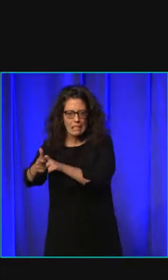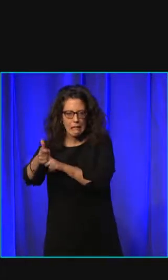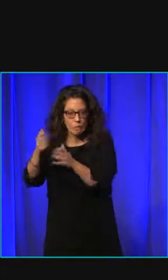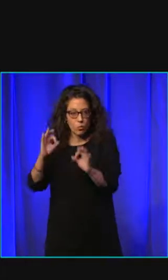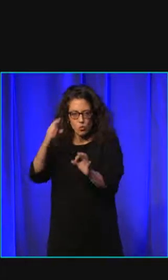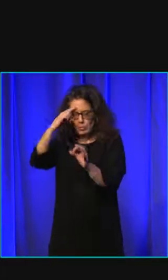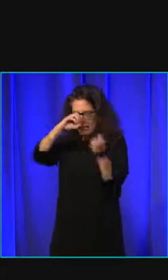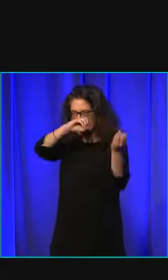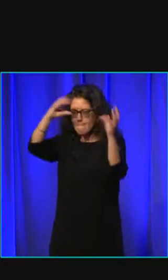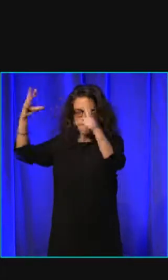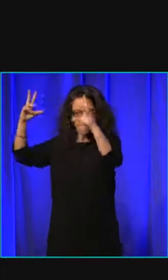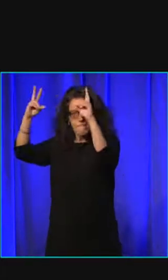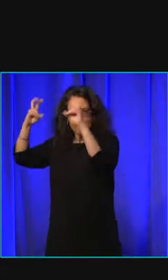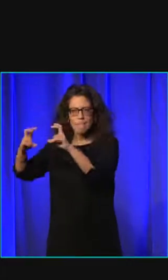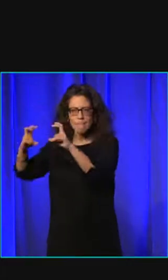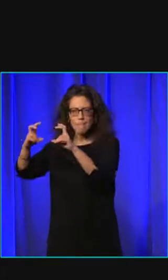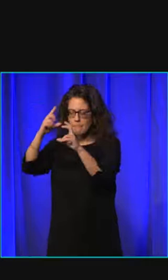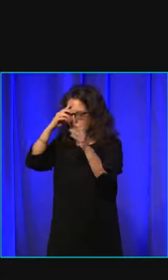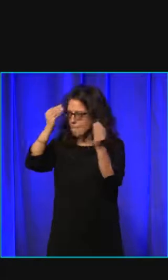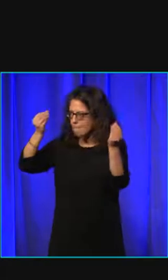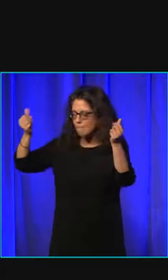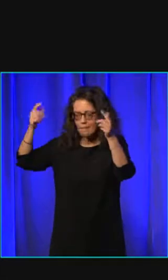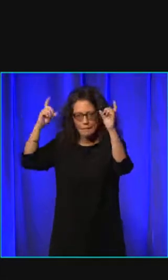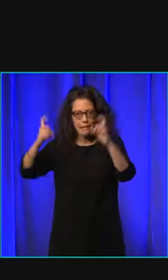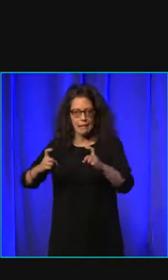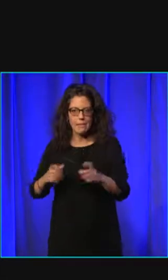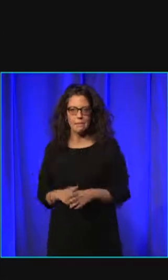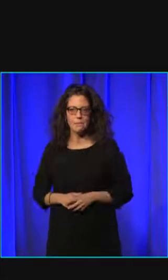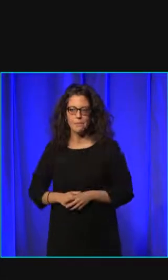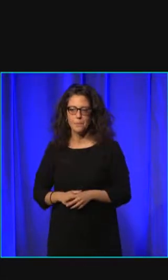perceptives, la perception du sportif, elle est dégradée.